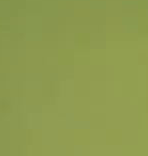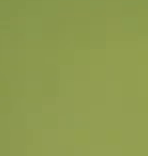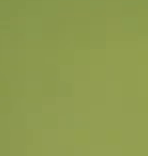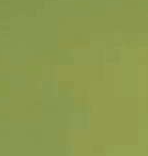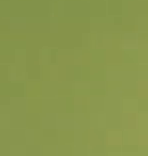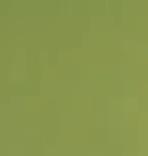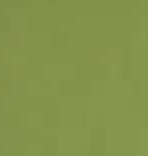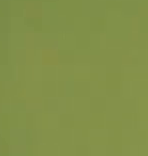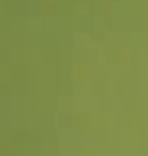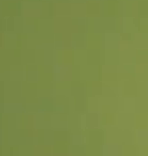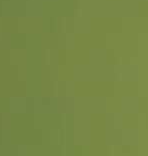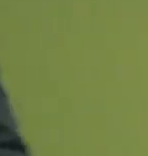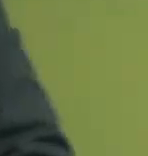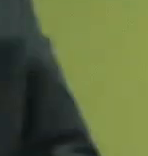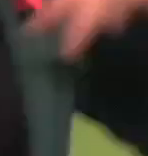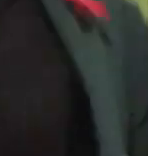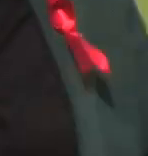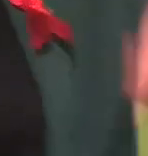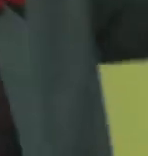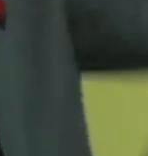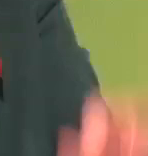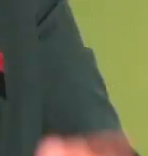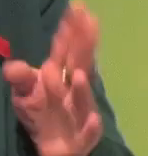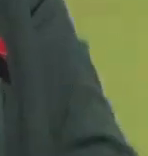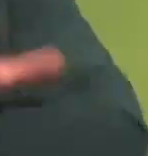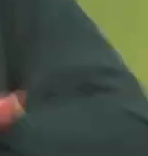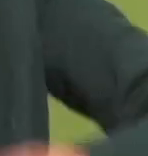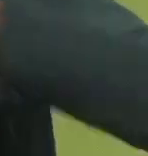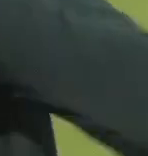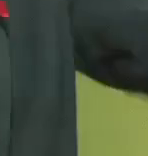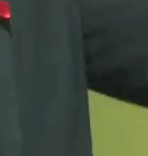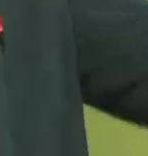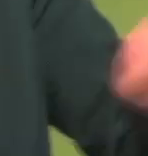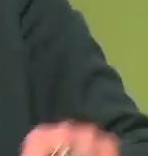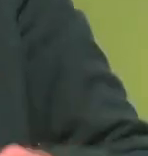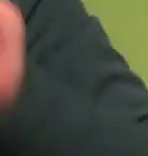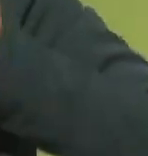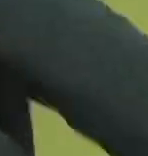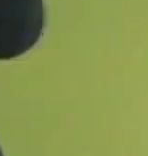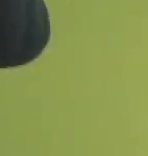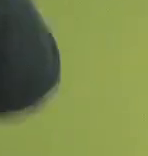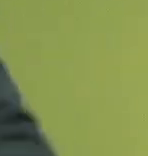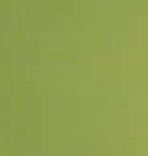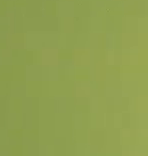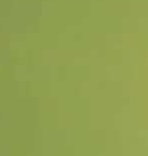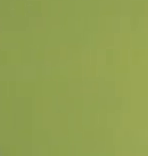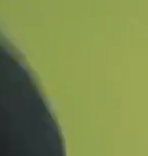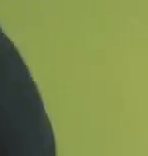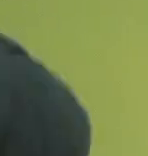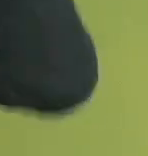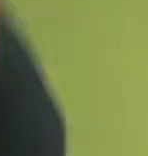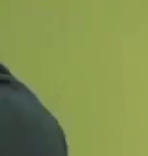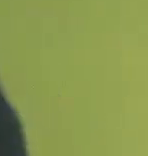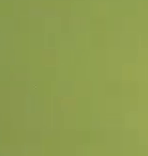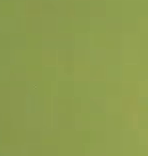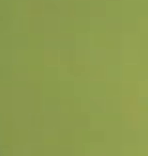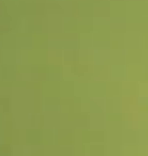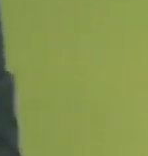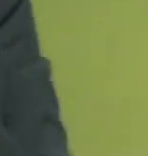keine Diskriminierung, niemand darf diskriminiert werden. Die Rechte auf Grundfreiheit, die auch die Grünen ganz